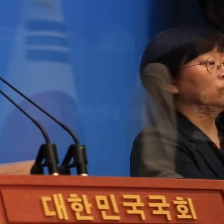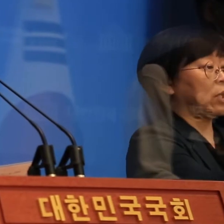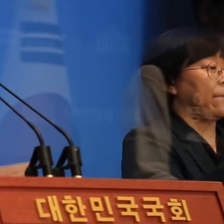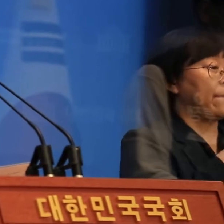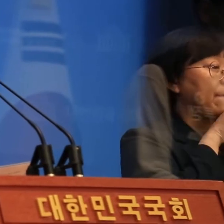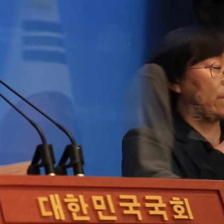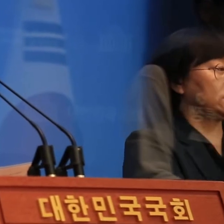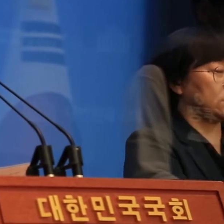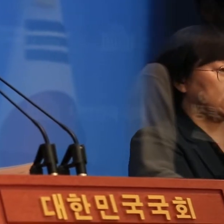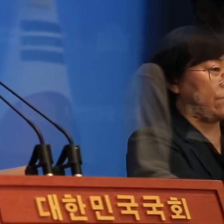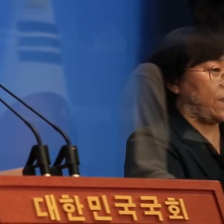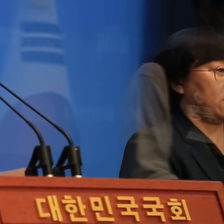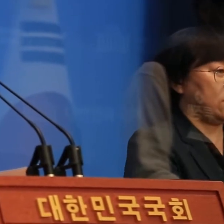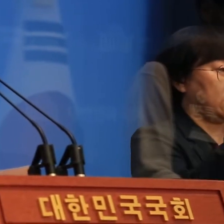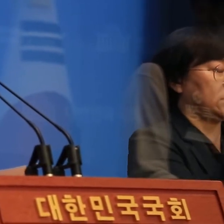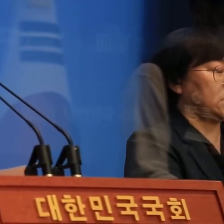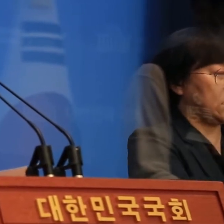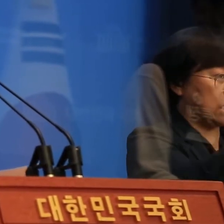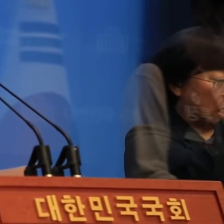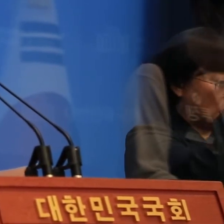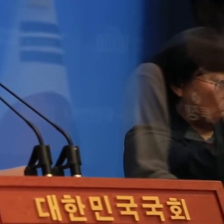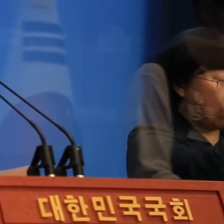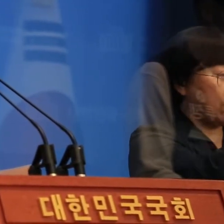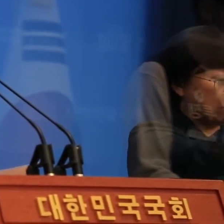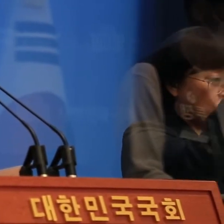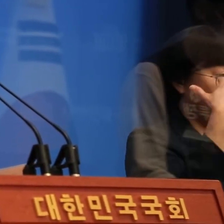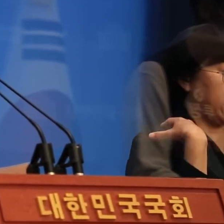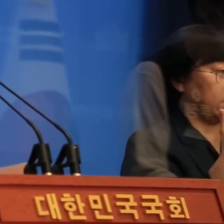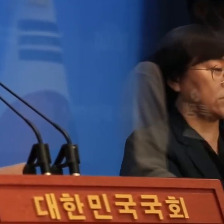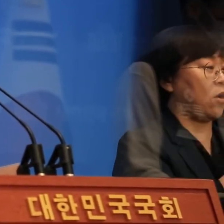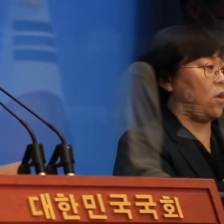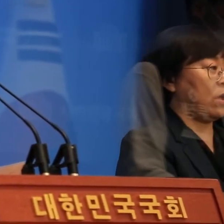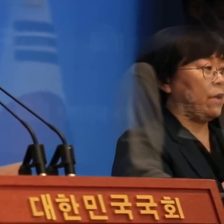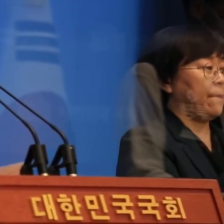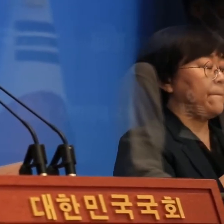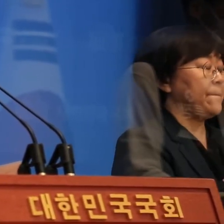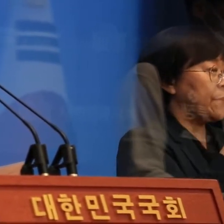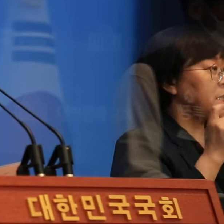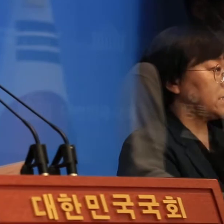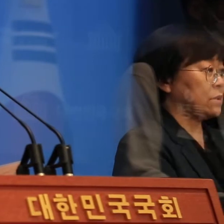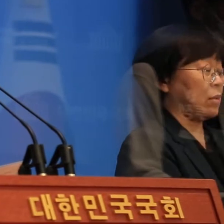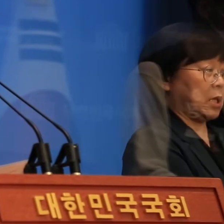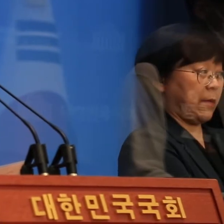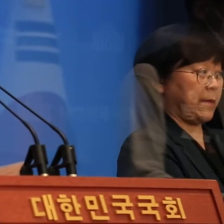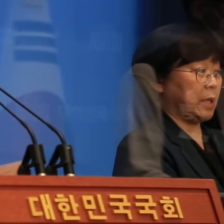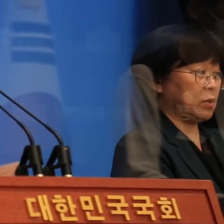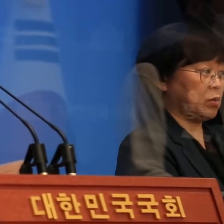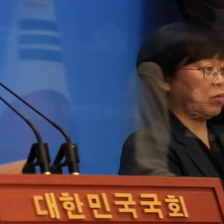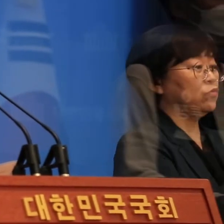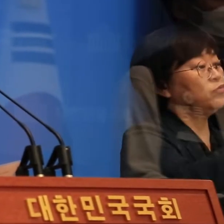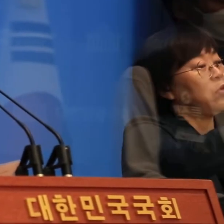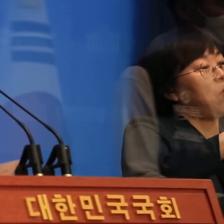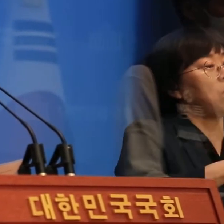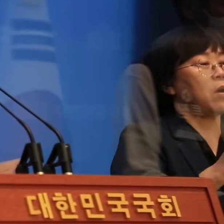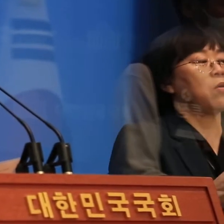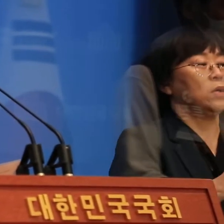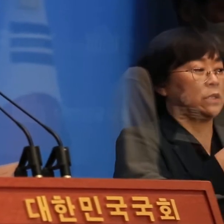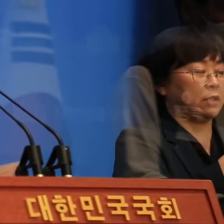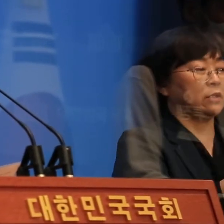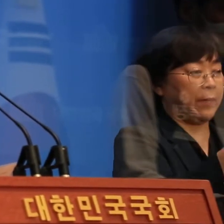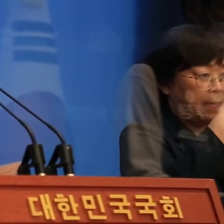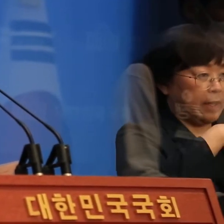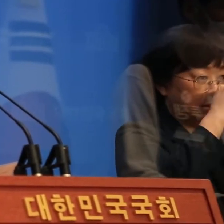있지만 2008년 이명박 정부에서 허가된 민자 석탄발전소는 운영과 건설을 지속하고